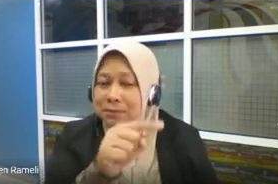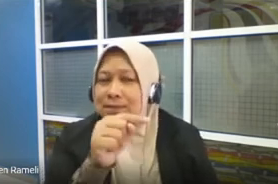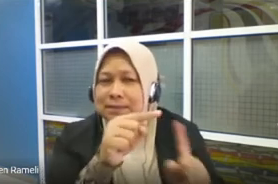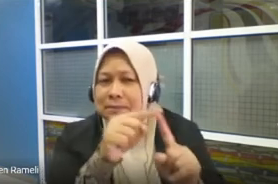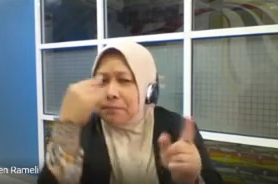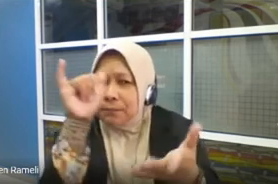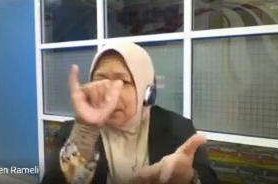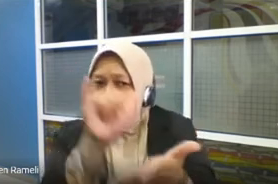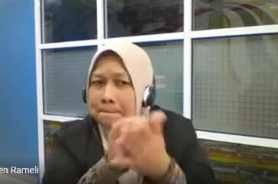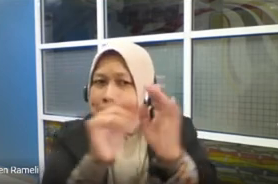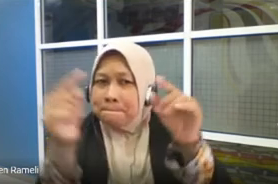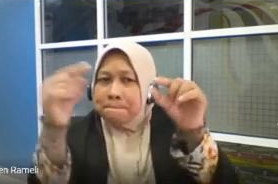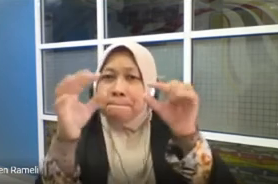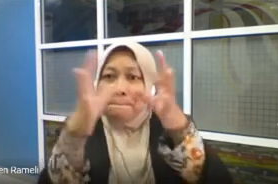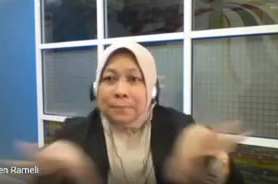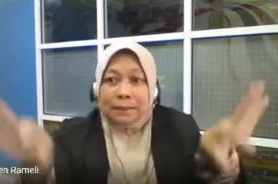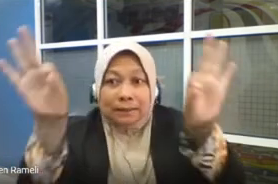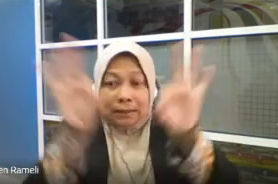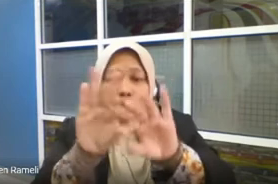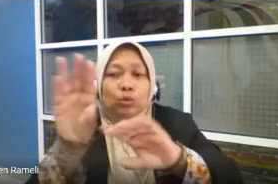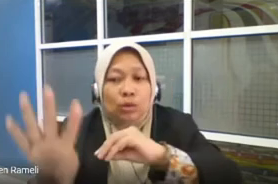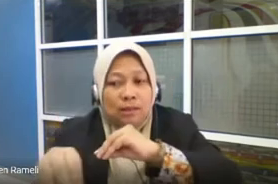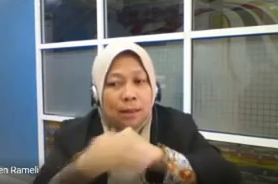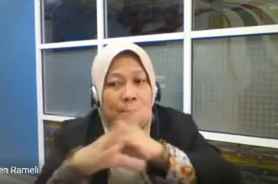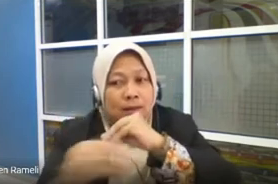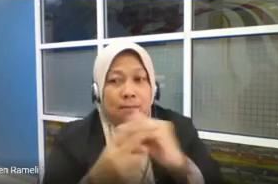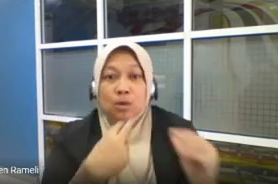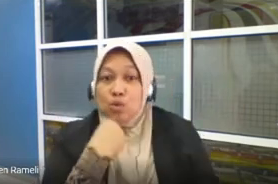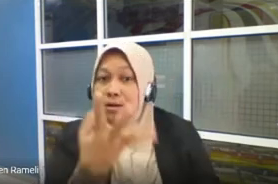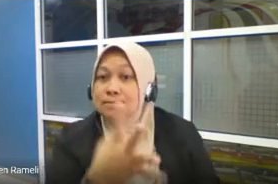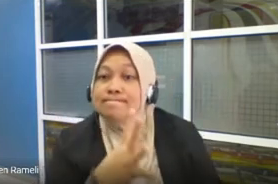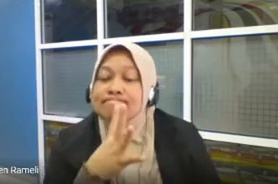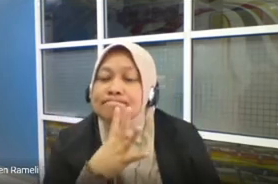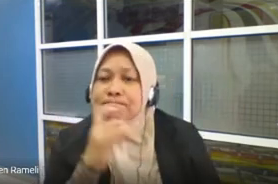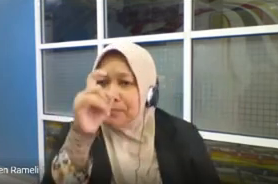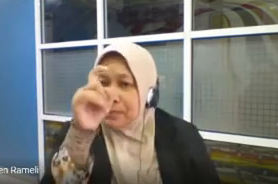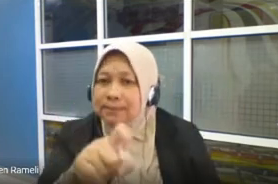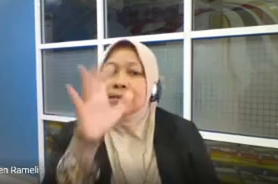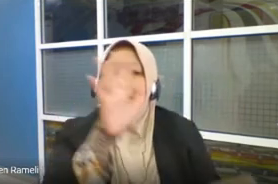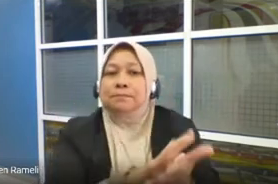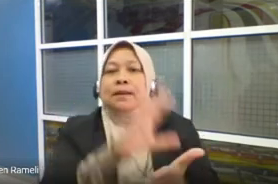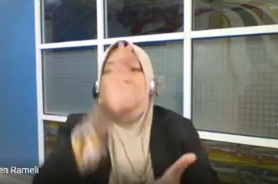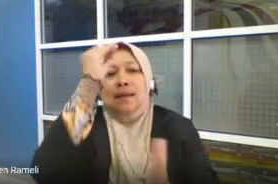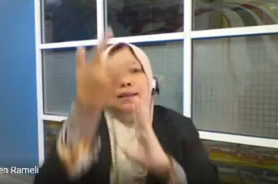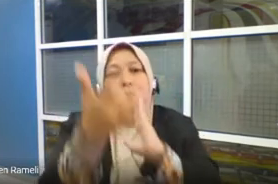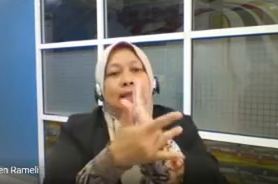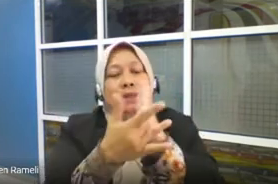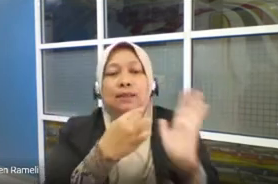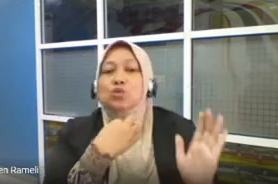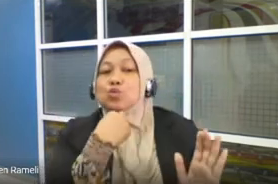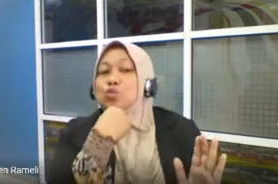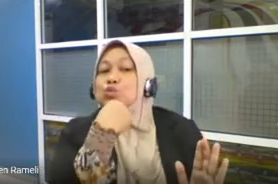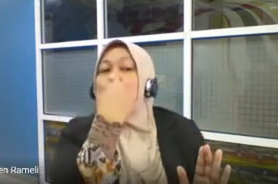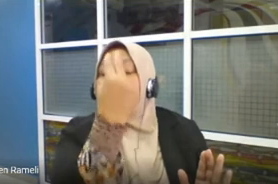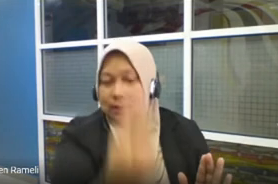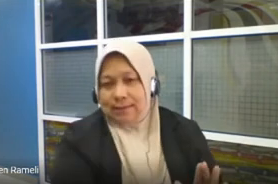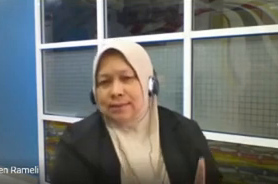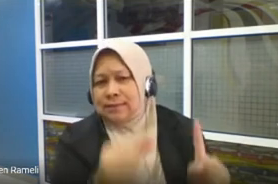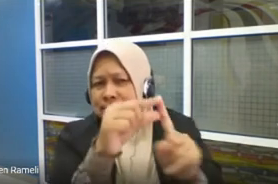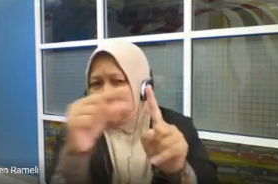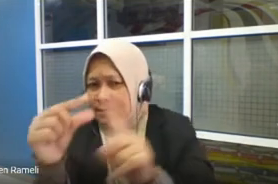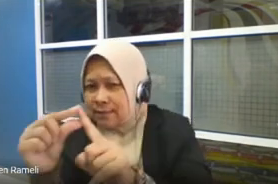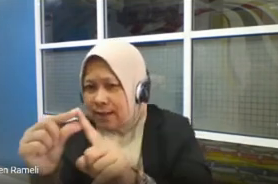kata untuk menambahkan aura kita sebagai seorang public speaker, kita kena belajar teknik makhraj huruf ataupun